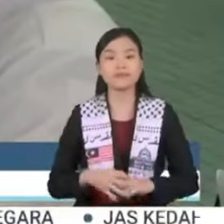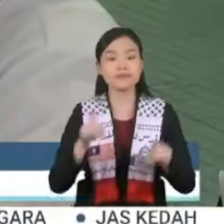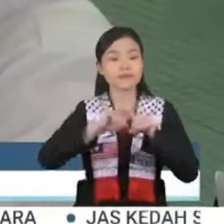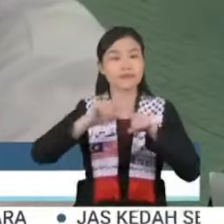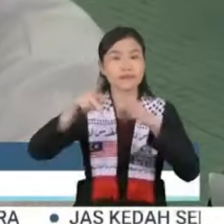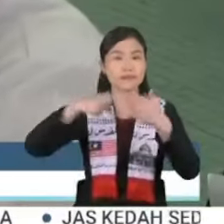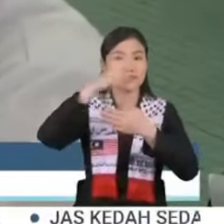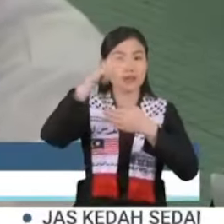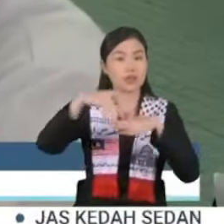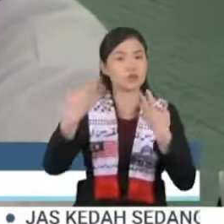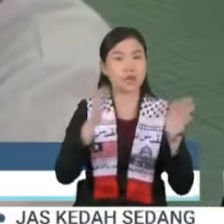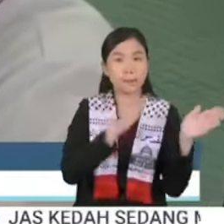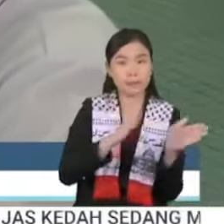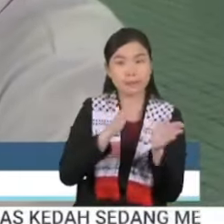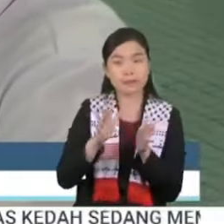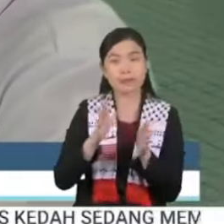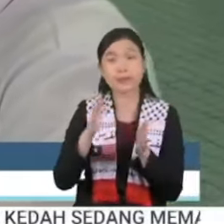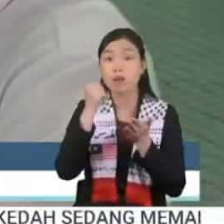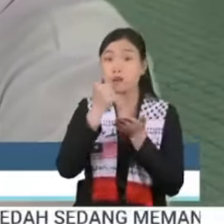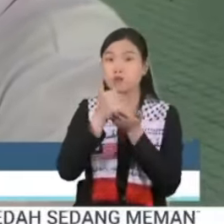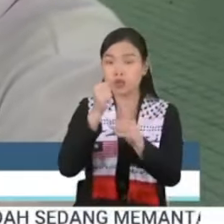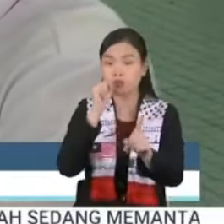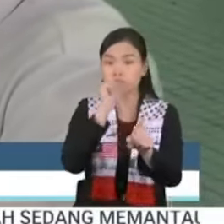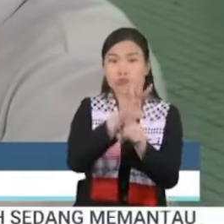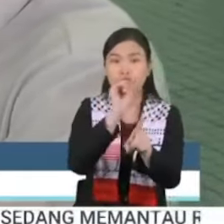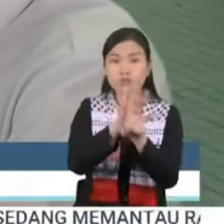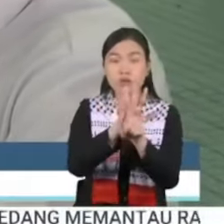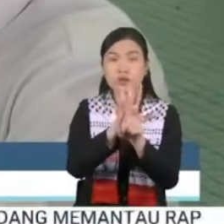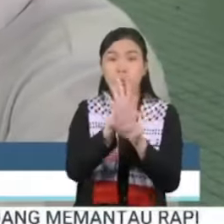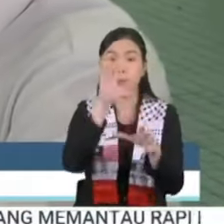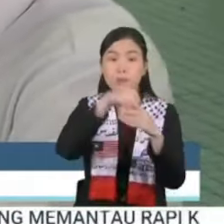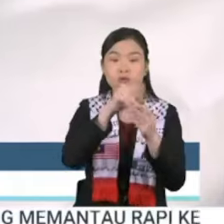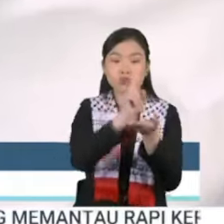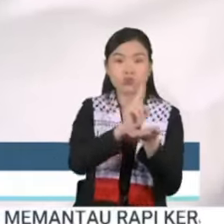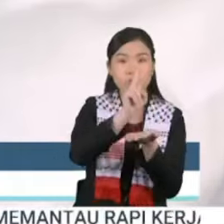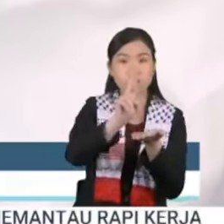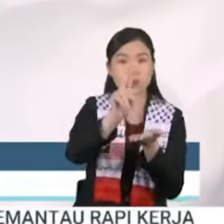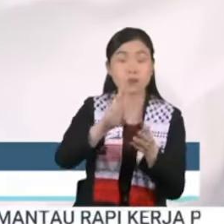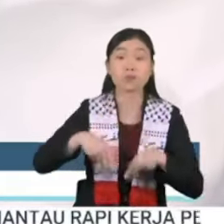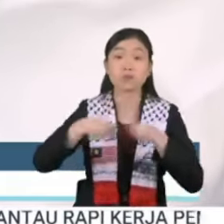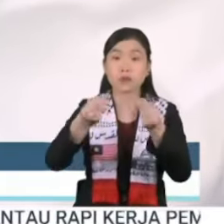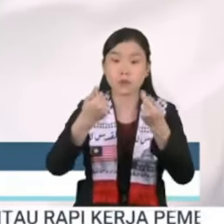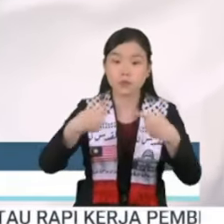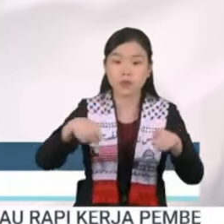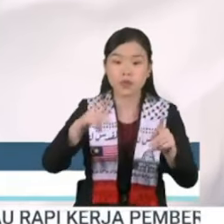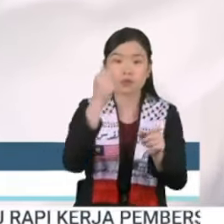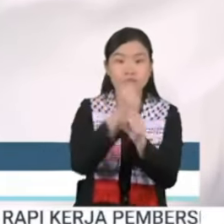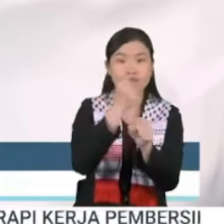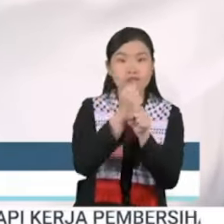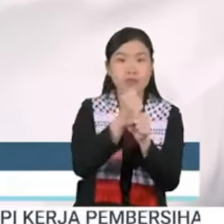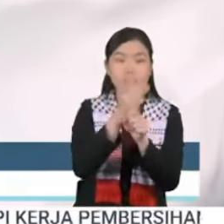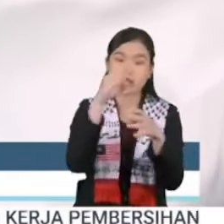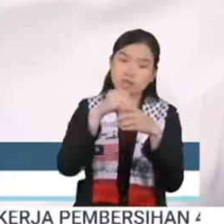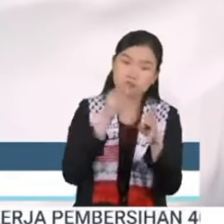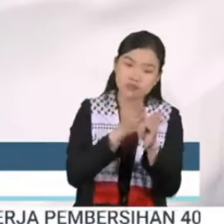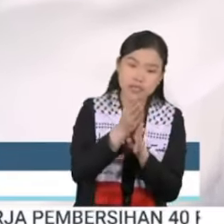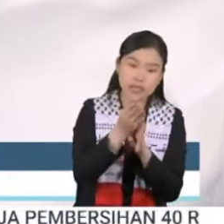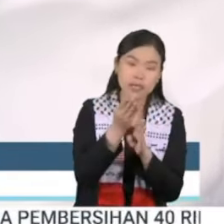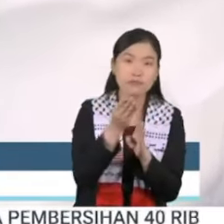Pelbagai program dilaksanakan termasuk memberi pendedahan untuk masuk ke universiti, menawarkan peluang pekerjaan dalam bidang